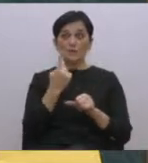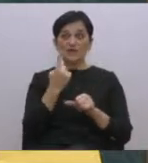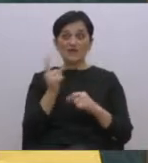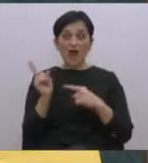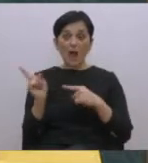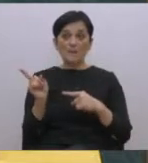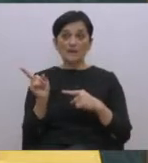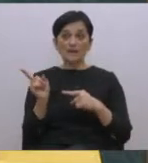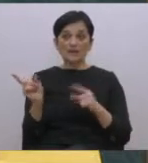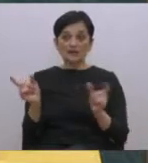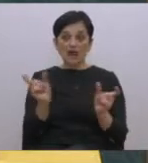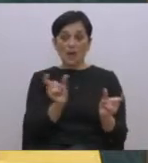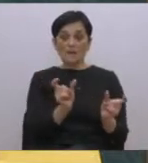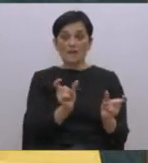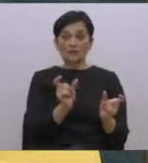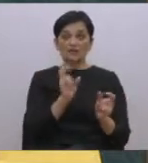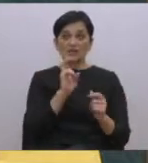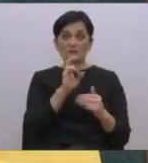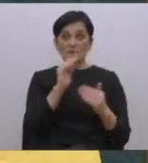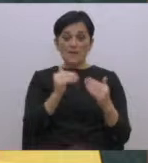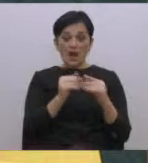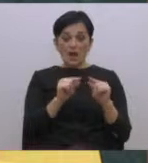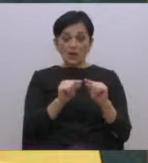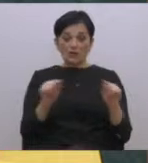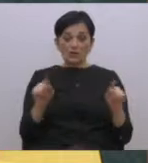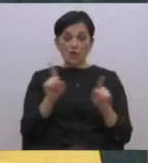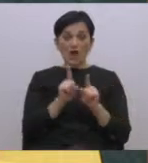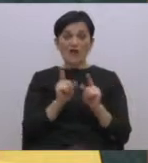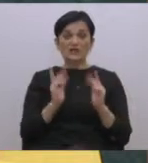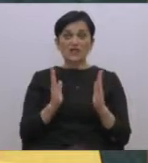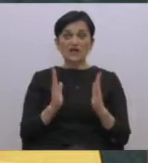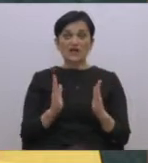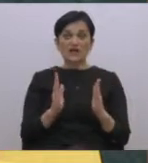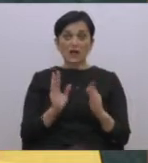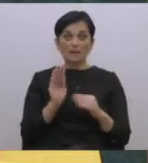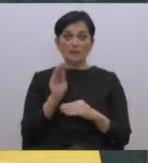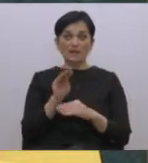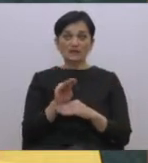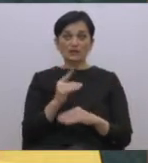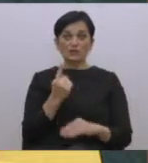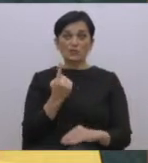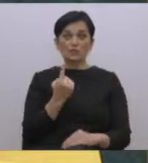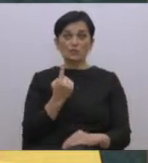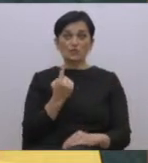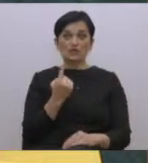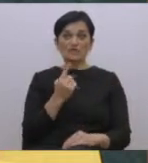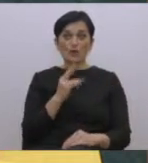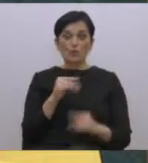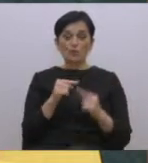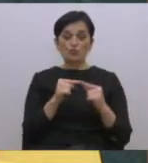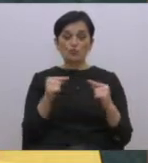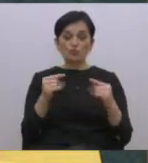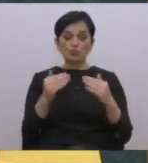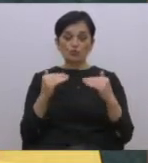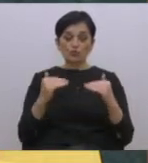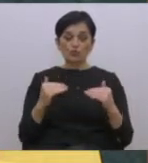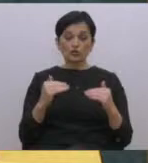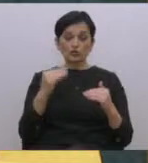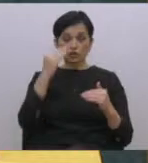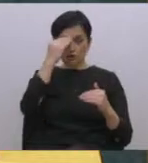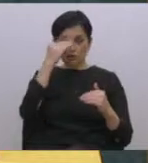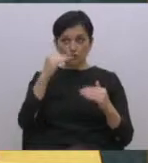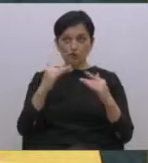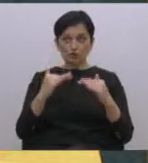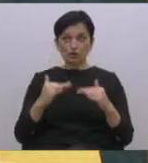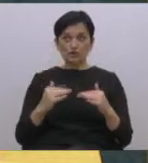Ramde. Pecue puncte, ne-a asegan s-a zhuruli, daima teba, pirul, pirul puncte, șemdeg, daima teba, șemdeg și